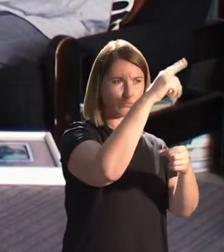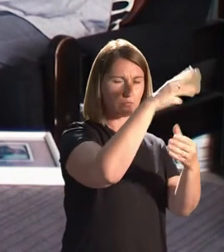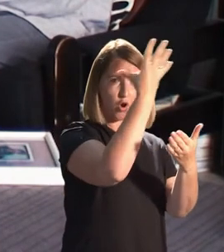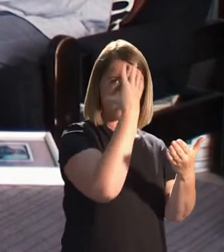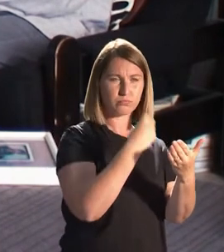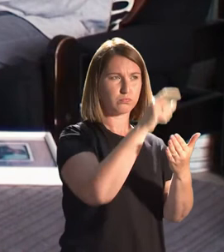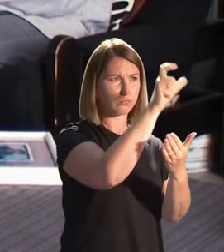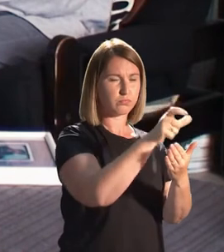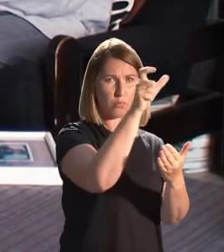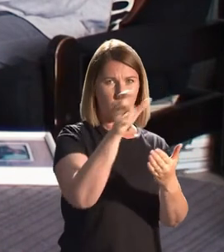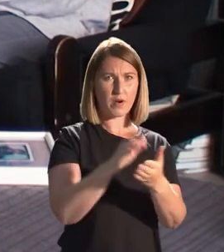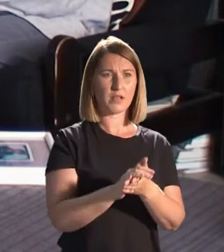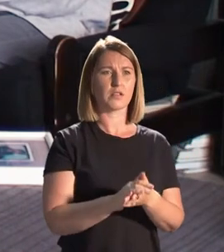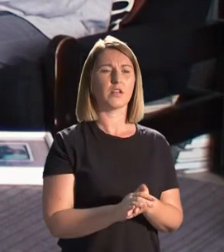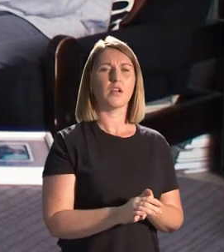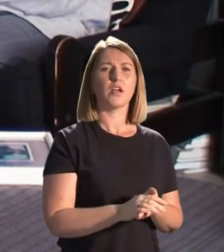no...